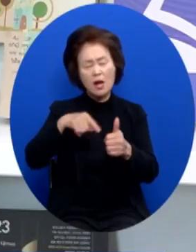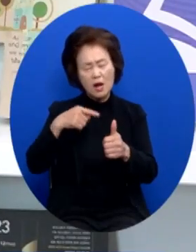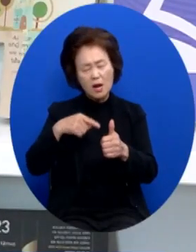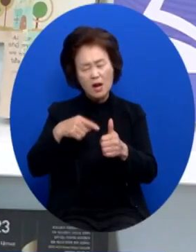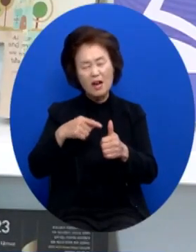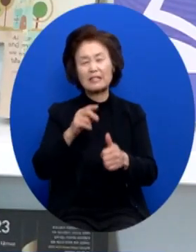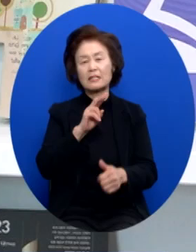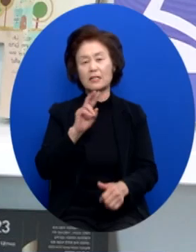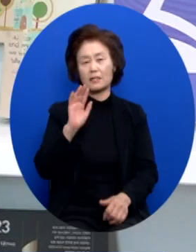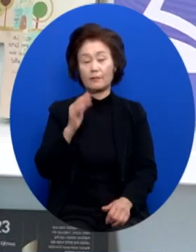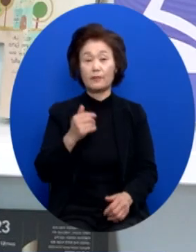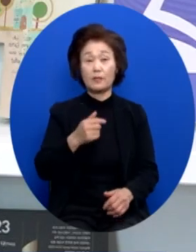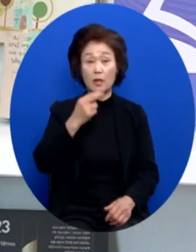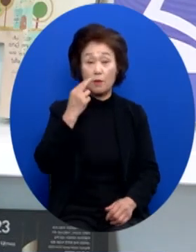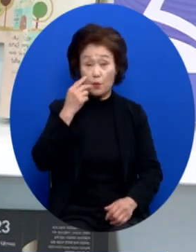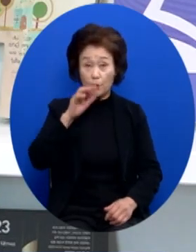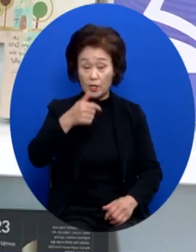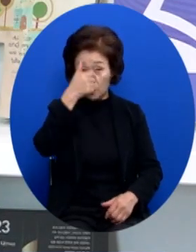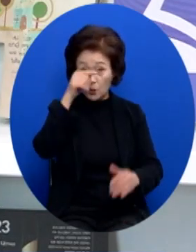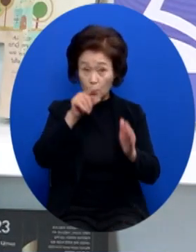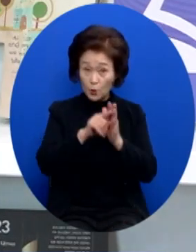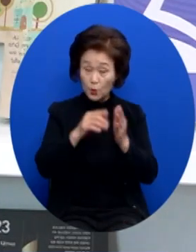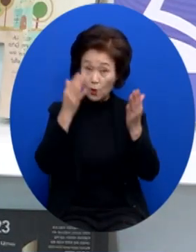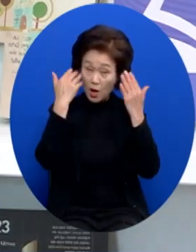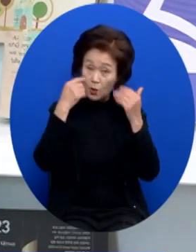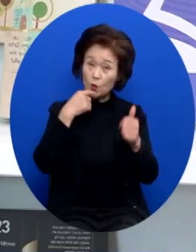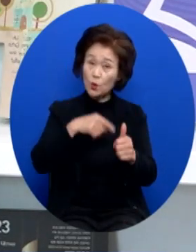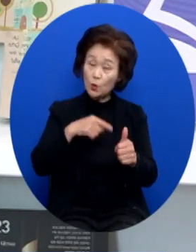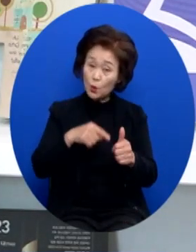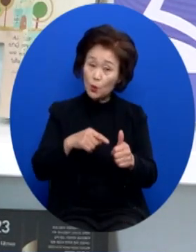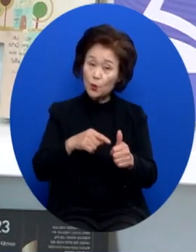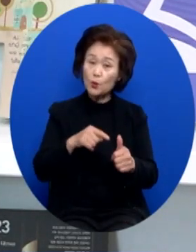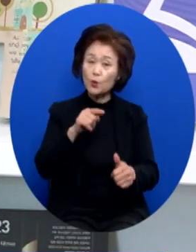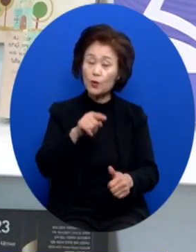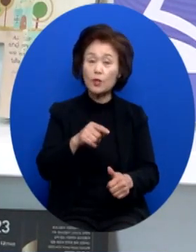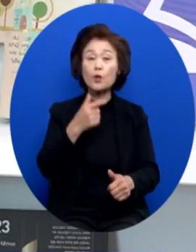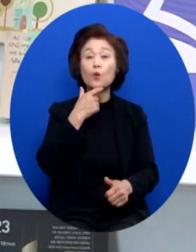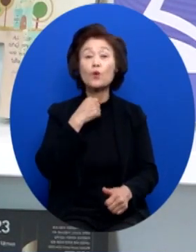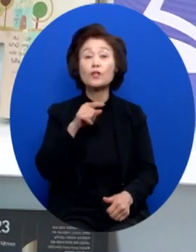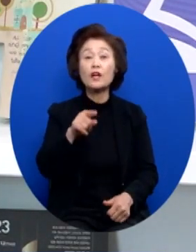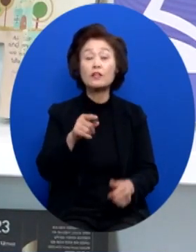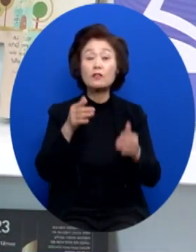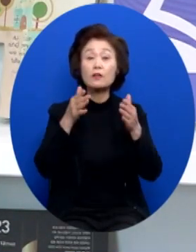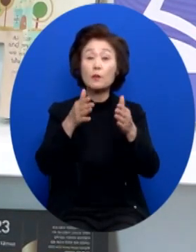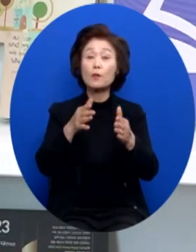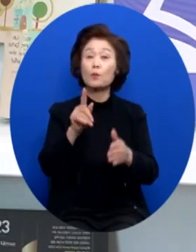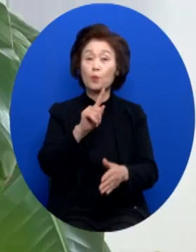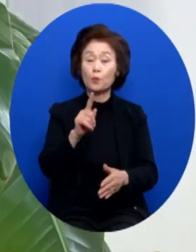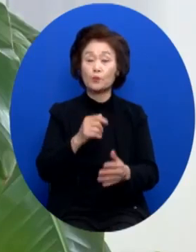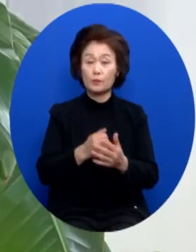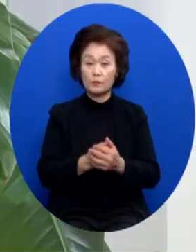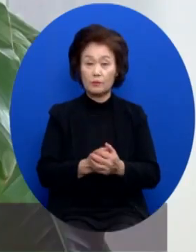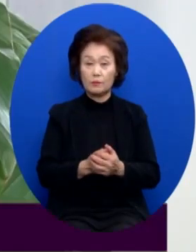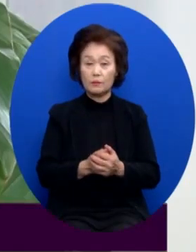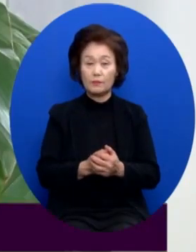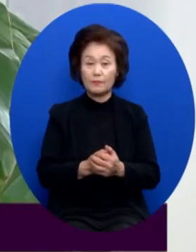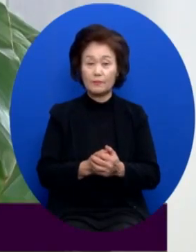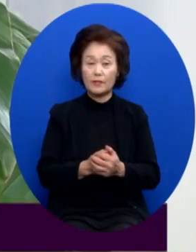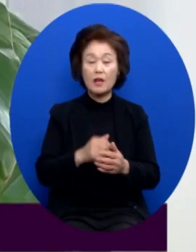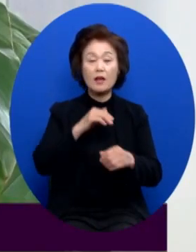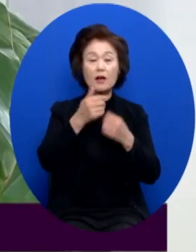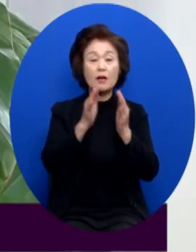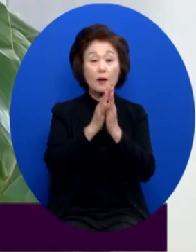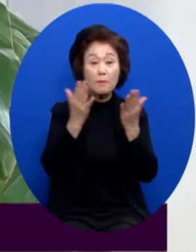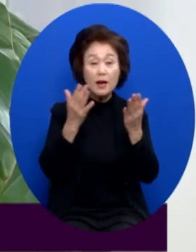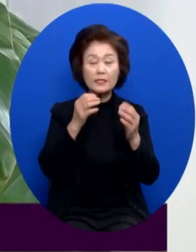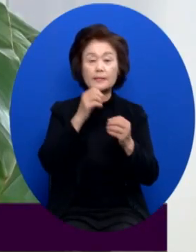이 미국에서의 기독교 학교 교육이 보편적으로 이 지향하는 부분이 있을 것 같습니다. 어떻습니까? Yeah, the encouragement that